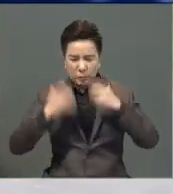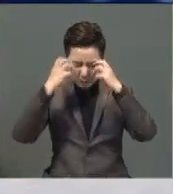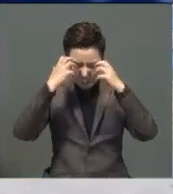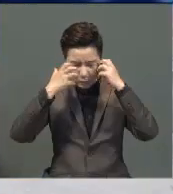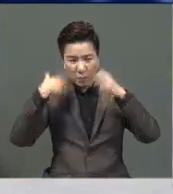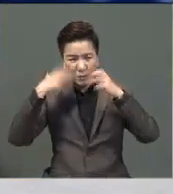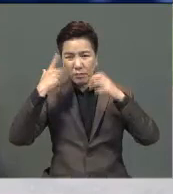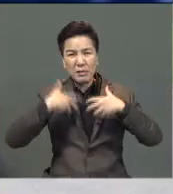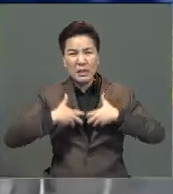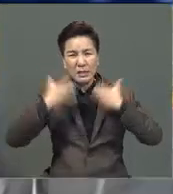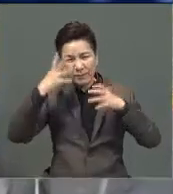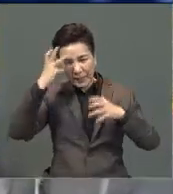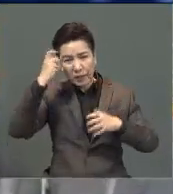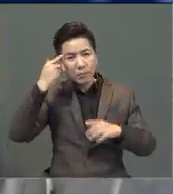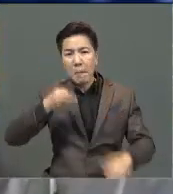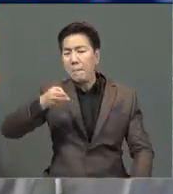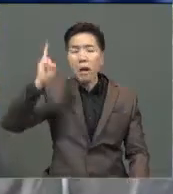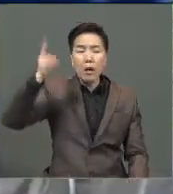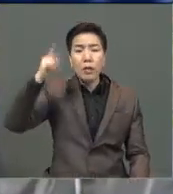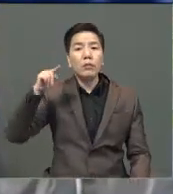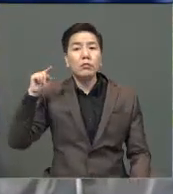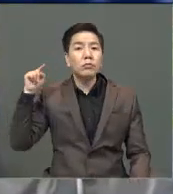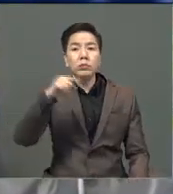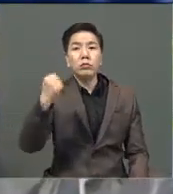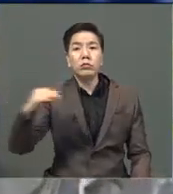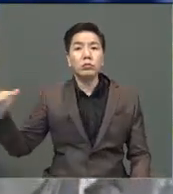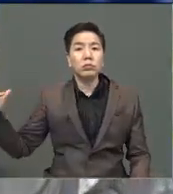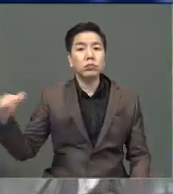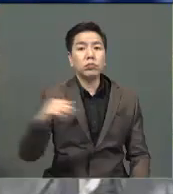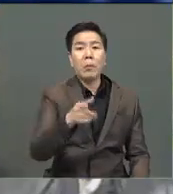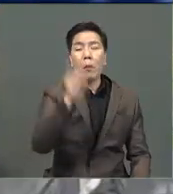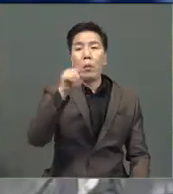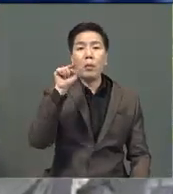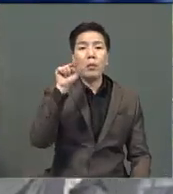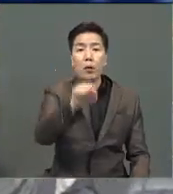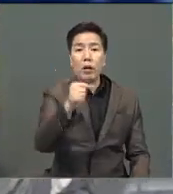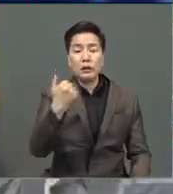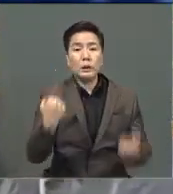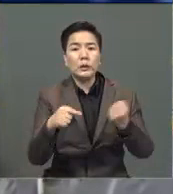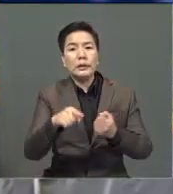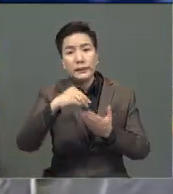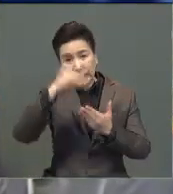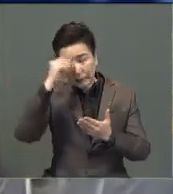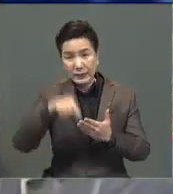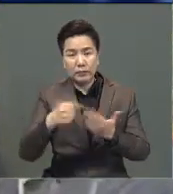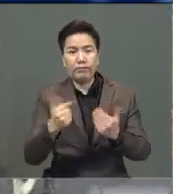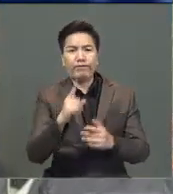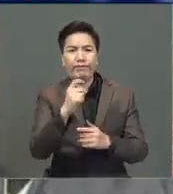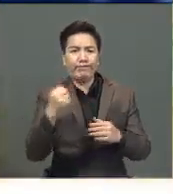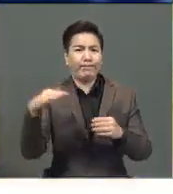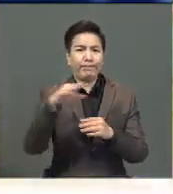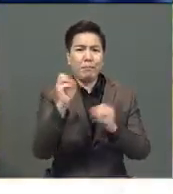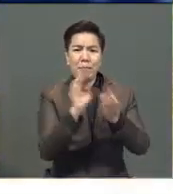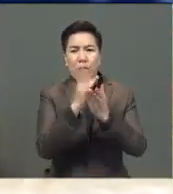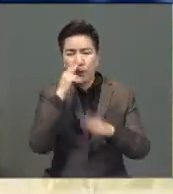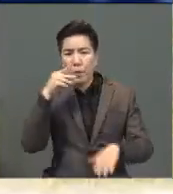คลั่งยิงปืนในฐานปฏิบัติการแต่ทำให้กระสุนเนี่ยพลาดไปถูกรถรับส่งนักเรียนทำให้เกิดความเสียหายจ